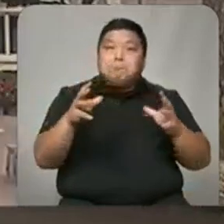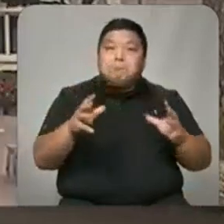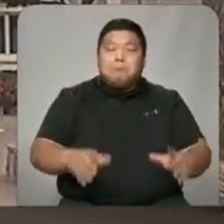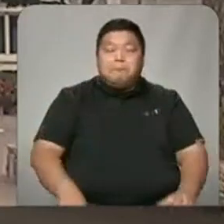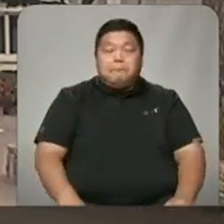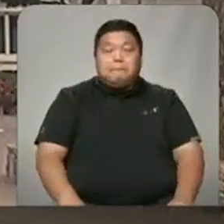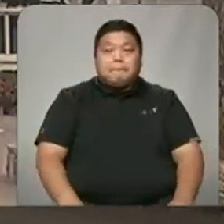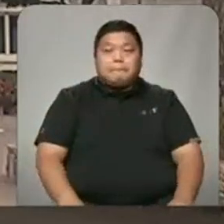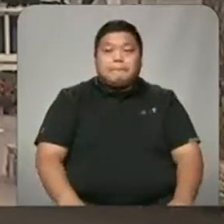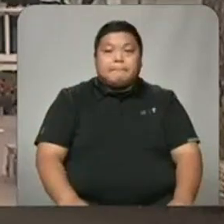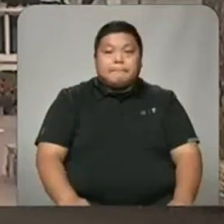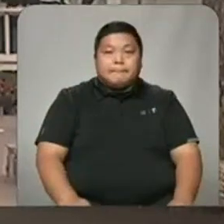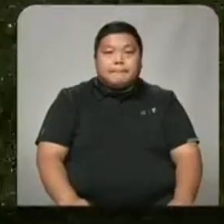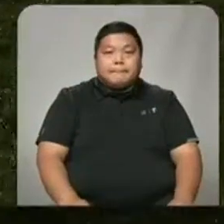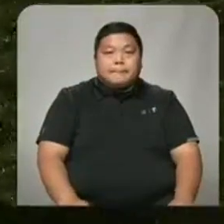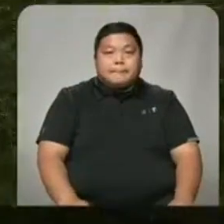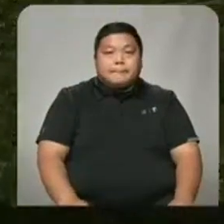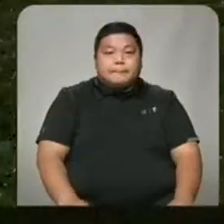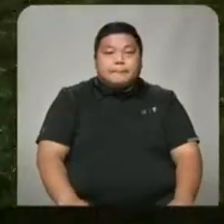보도합니다